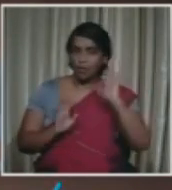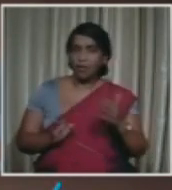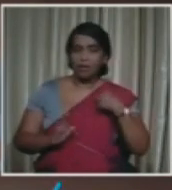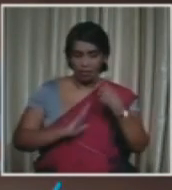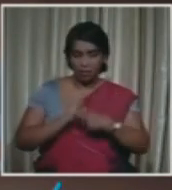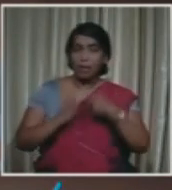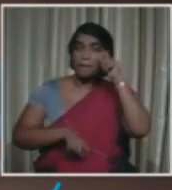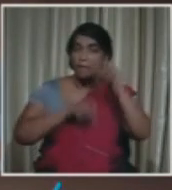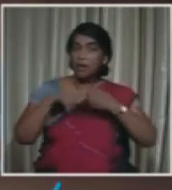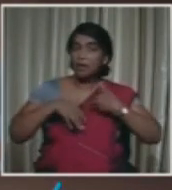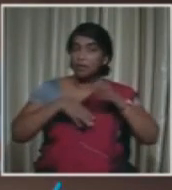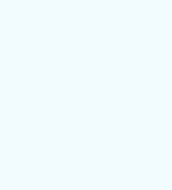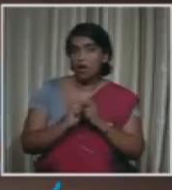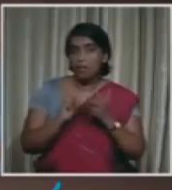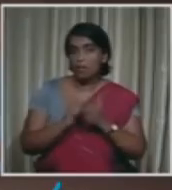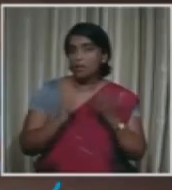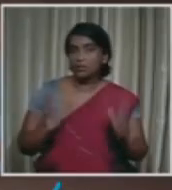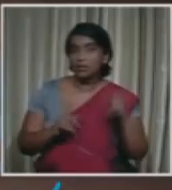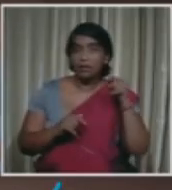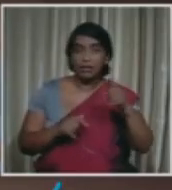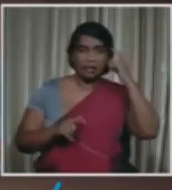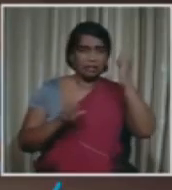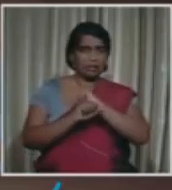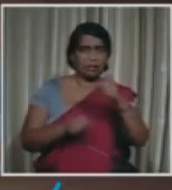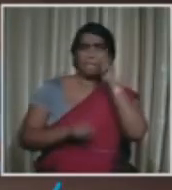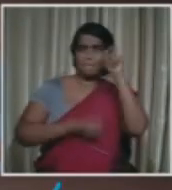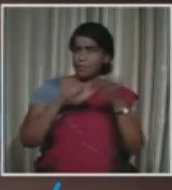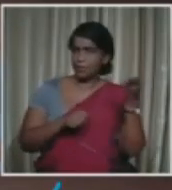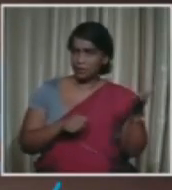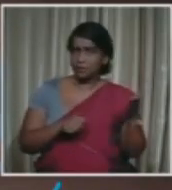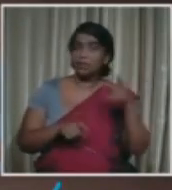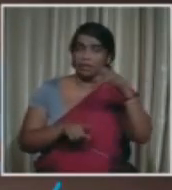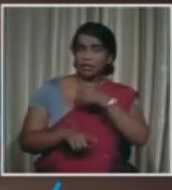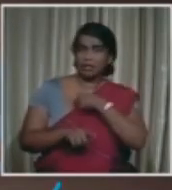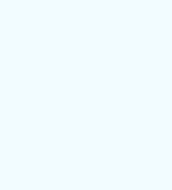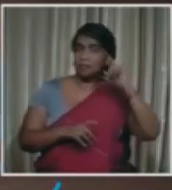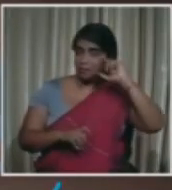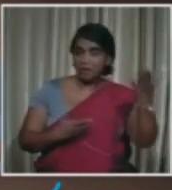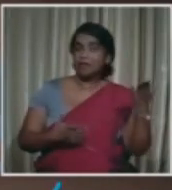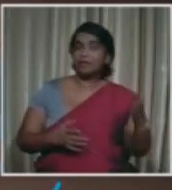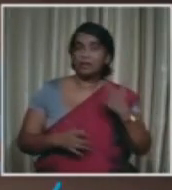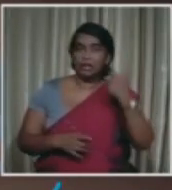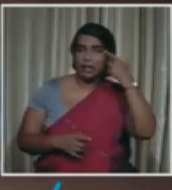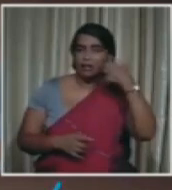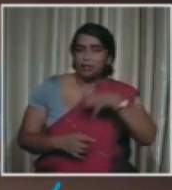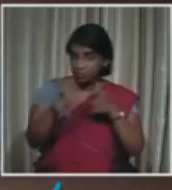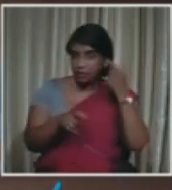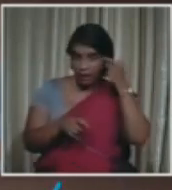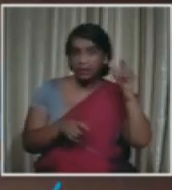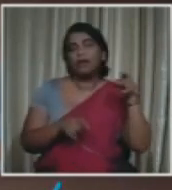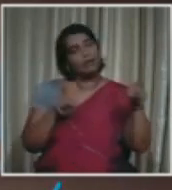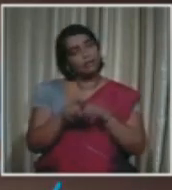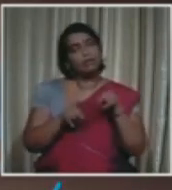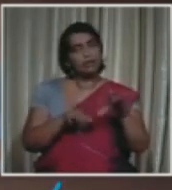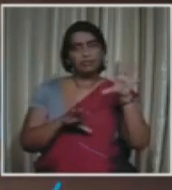රටේ පුරවැසියන් මූණ දී තිබෙන වේදනාවේ තරම ඒවා දැනෙන්නේ නැති හදවතක් තියෙන මිනිස්සු ඒවා දැනෙන්නේ නැති හිරිවැටුණු ආණ්ඩුවක් හිතක් පපුවක් නැමැති පාලකයෝ